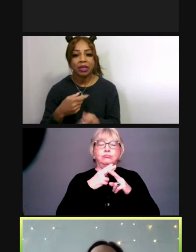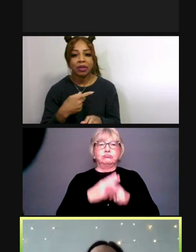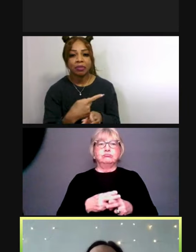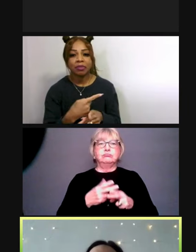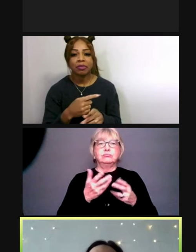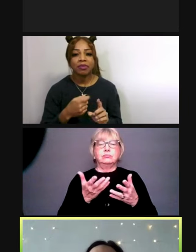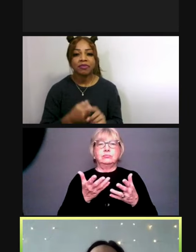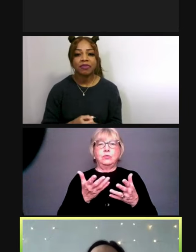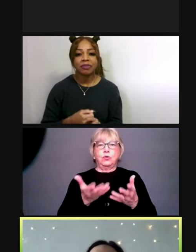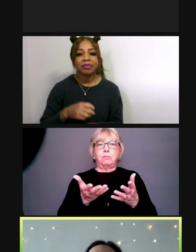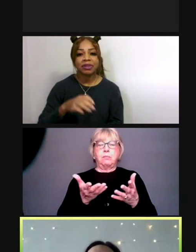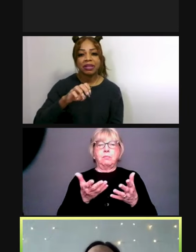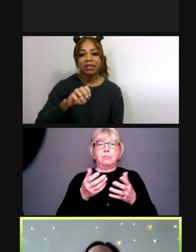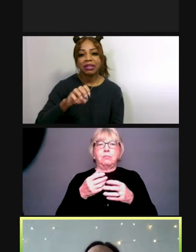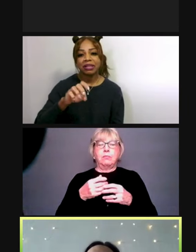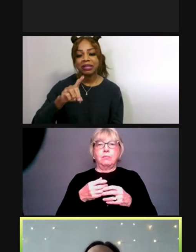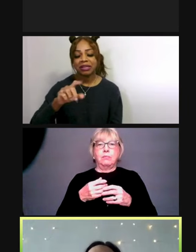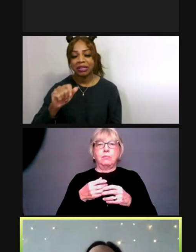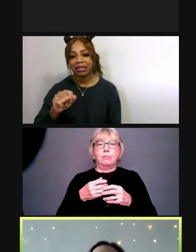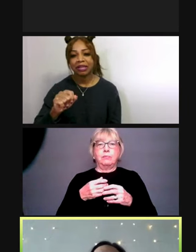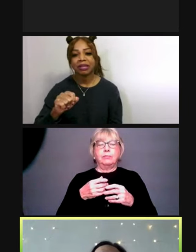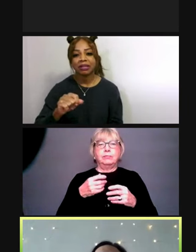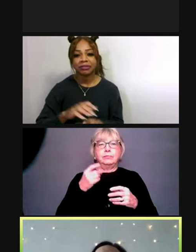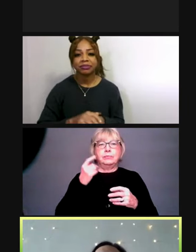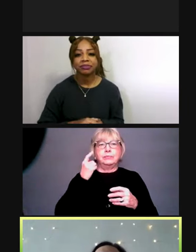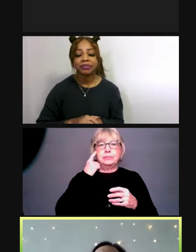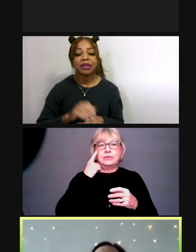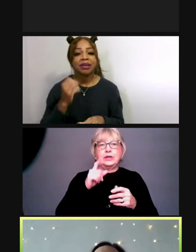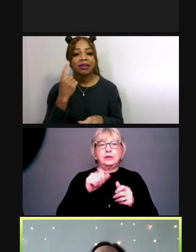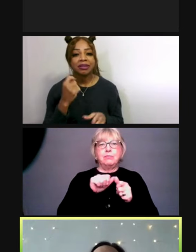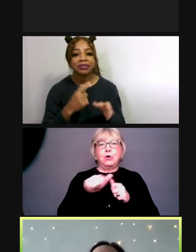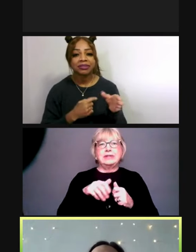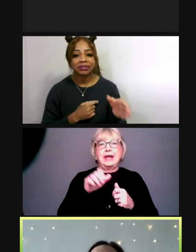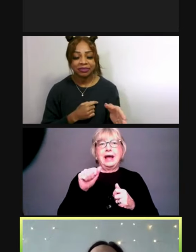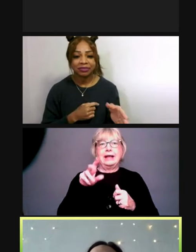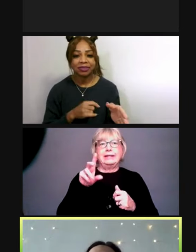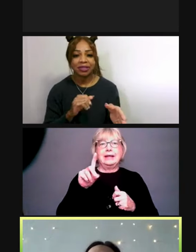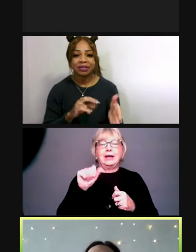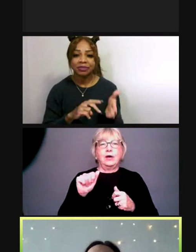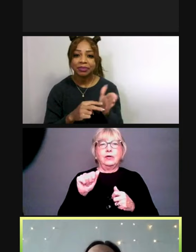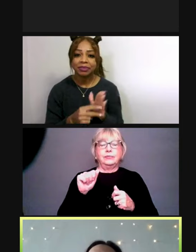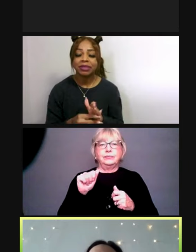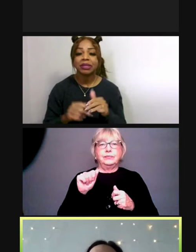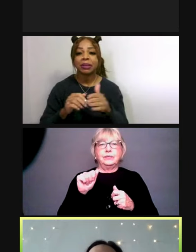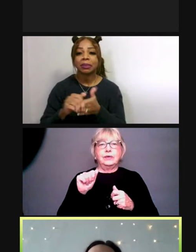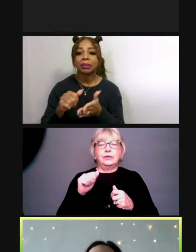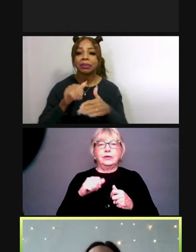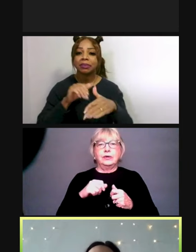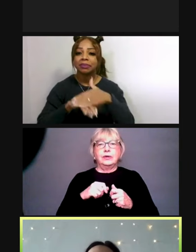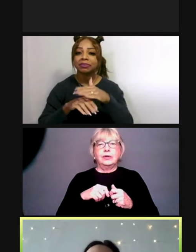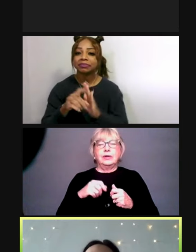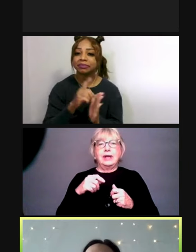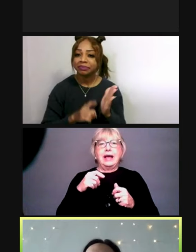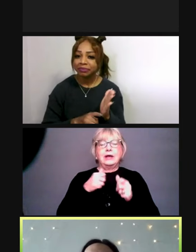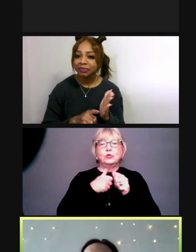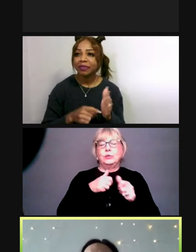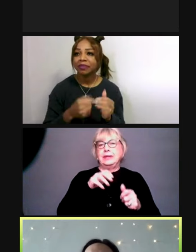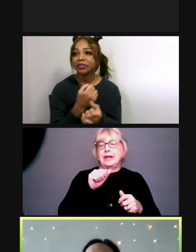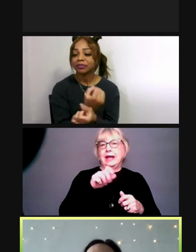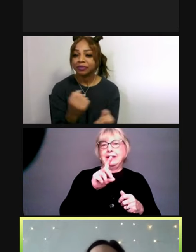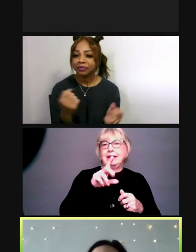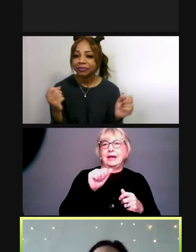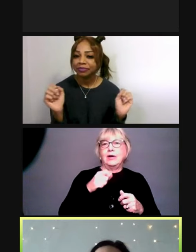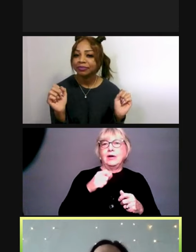est un produit de l'ère post-ADA. le décrit de l'après-ADA stipule que la